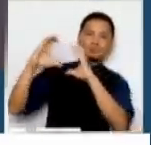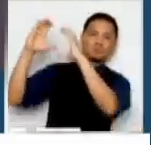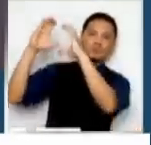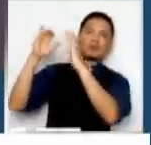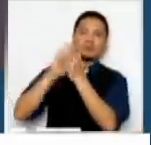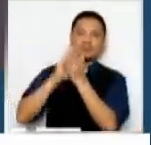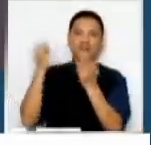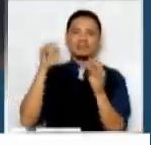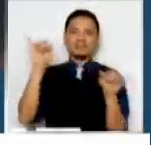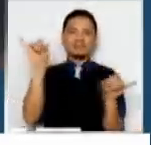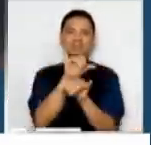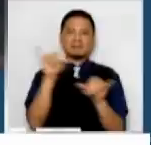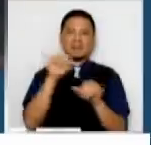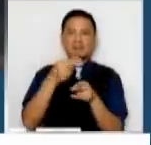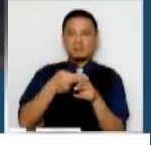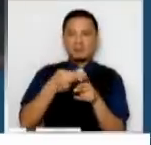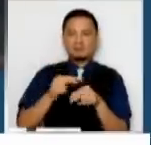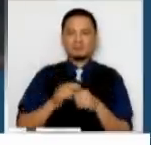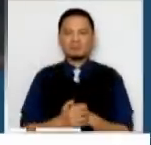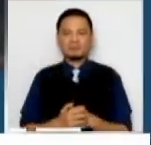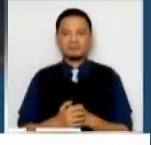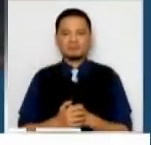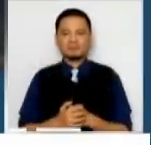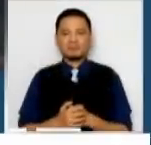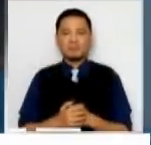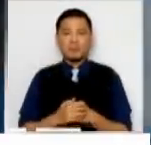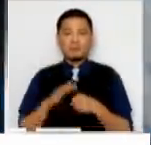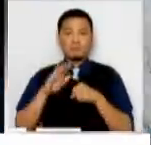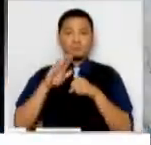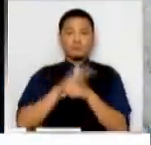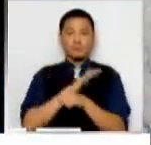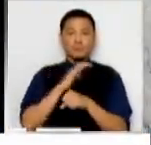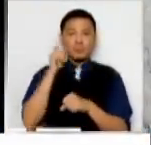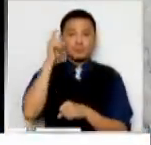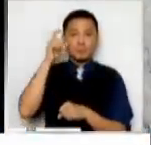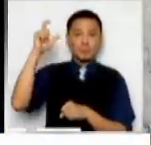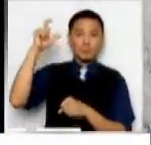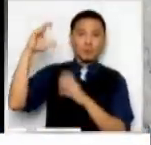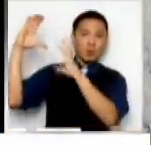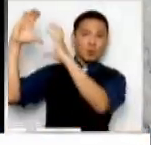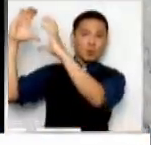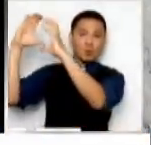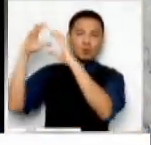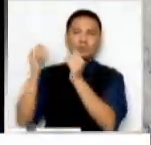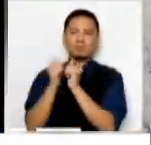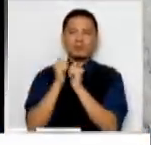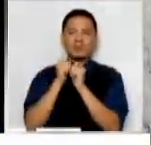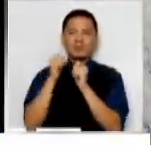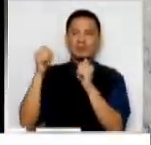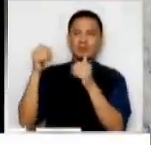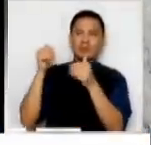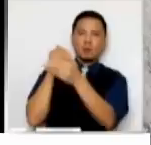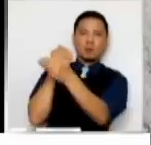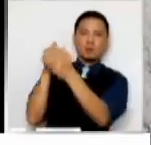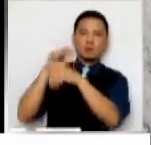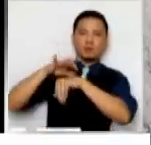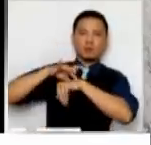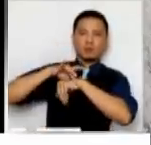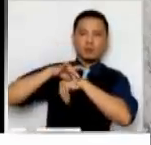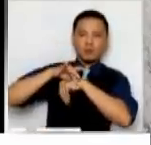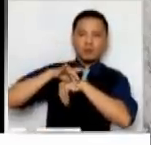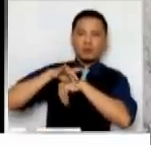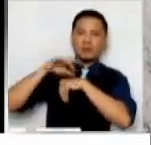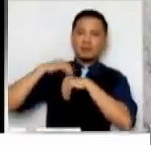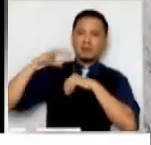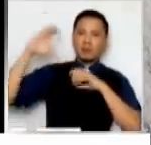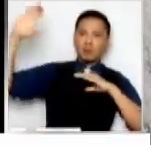Masasabing supermoon ang buwan kapag ang full moon ay nasa pinakamalapit na distansya sa mundo o yung tinatawag na perigee, kasi ang buwan po